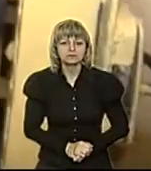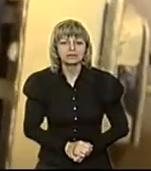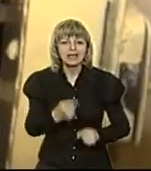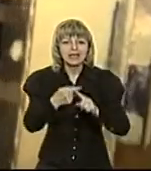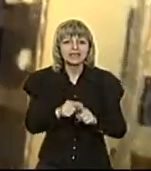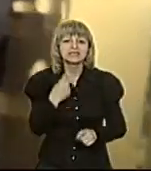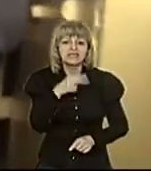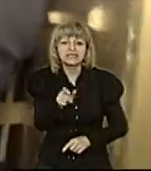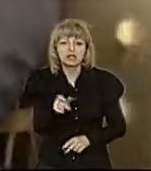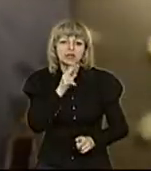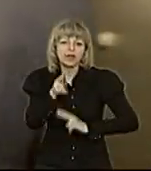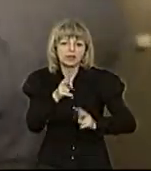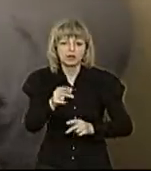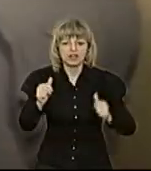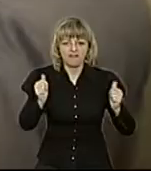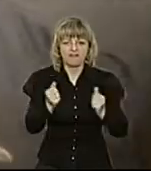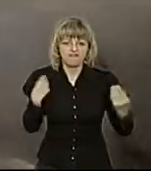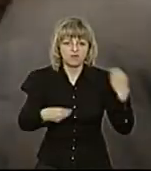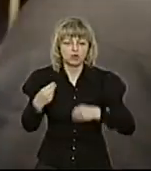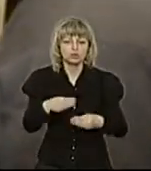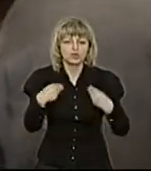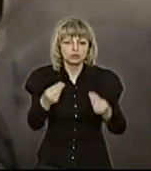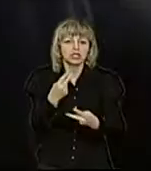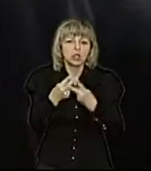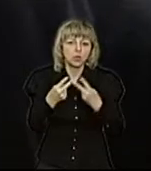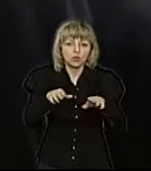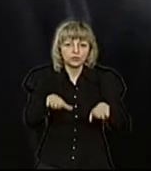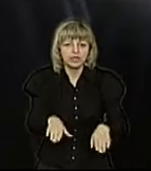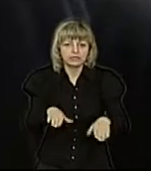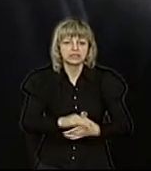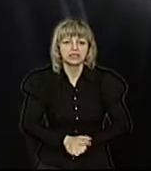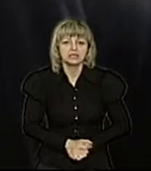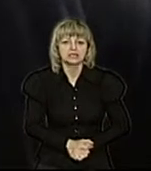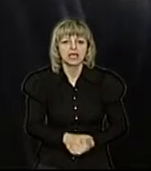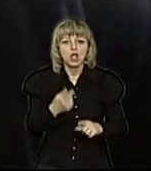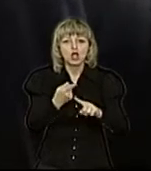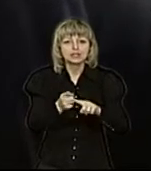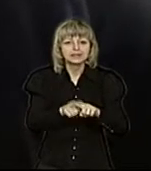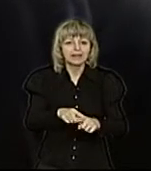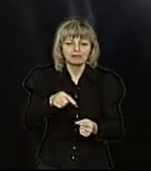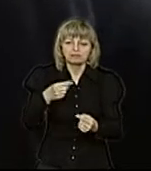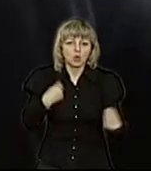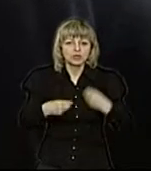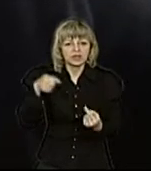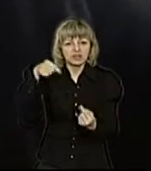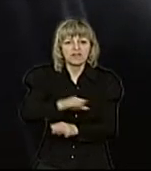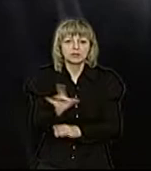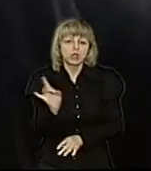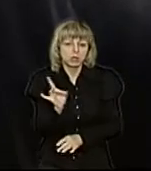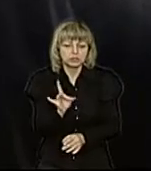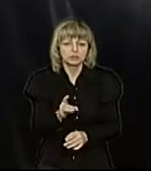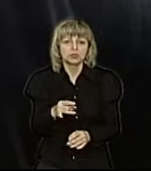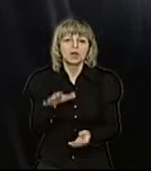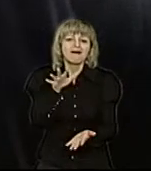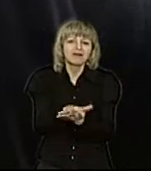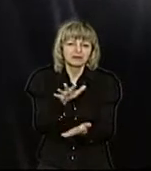Ці засуджені нарікають на форму, яку їм видали у в'язниці. Тому що не відповідає, по-перше, розміру, по-друге, вона є грязна, і